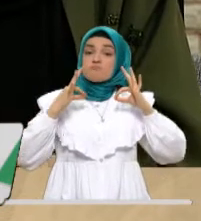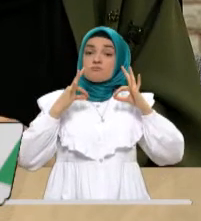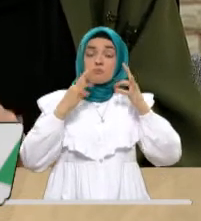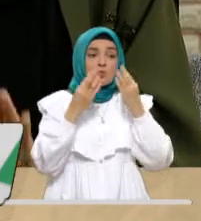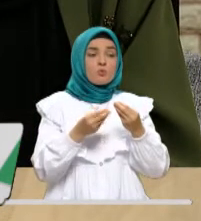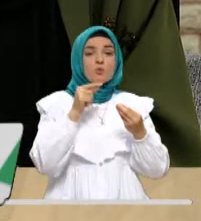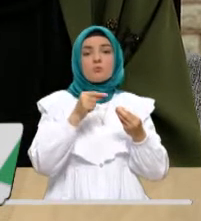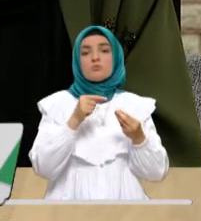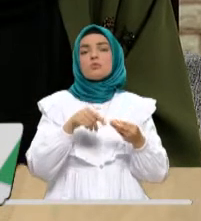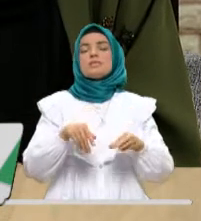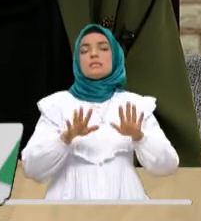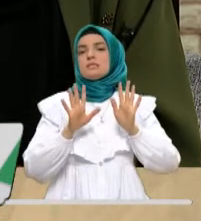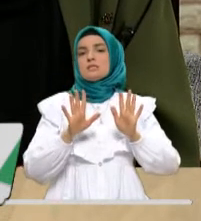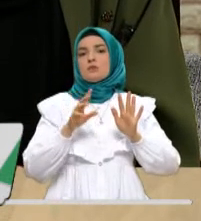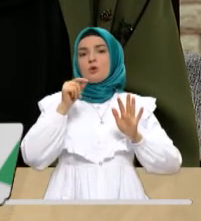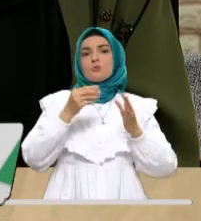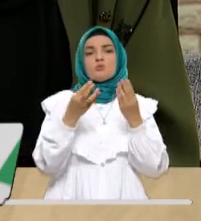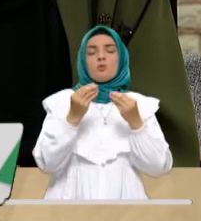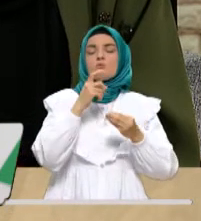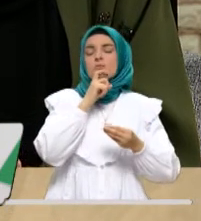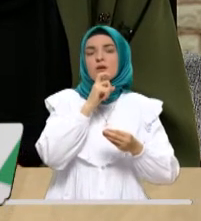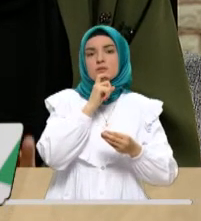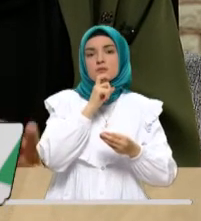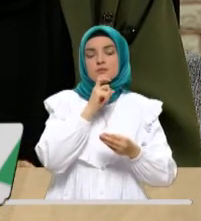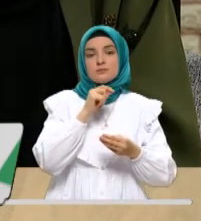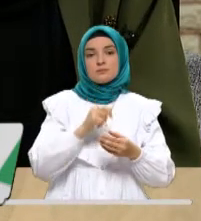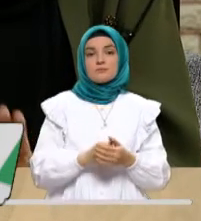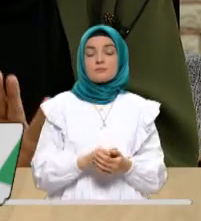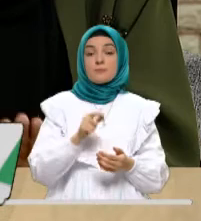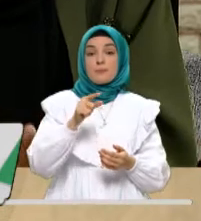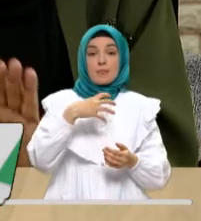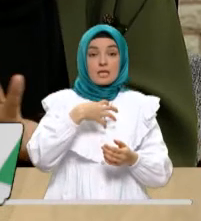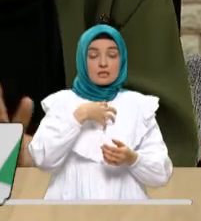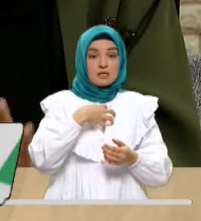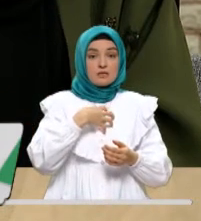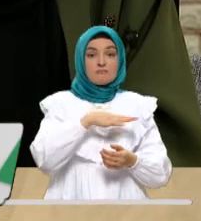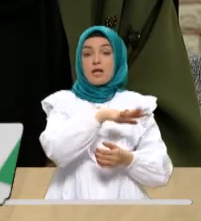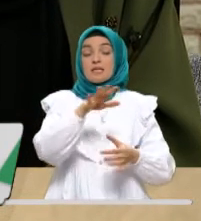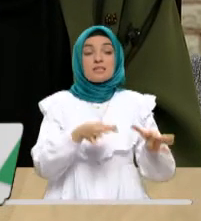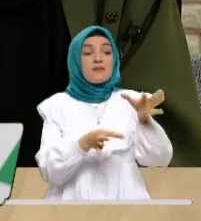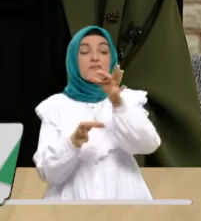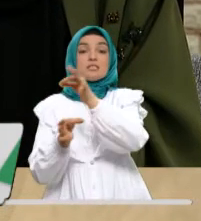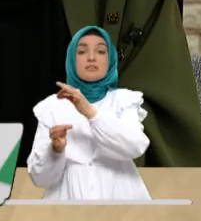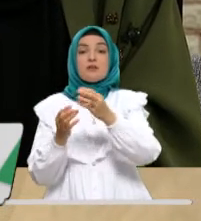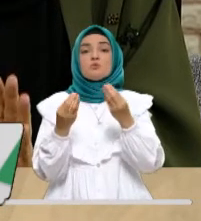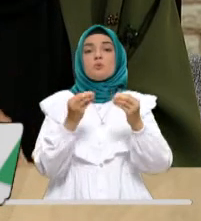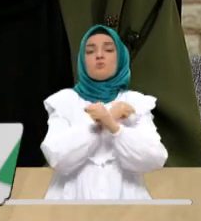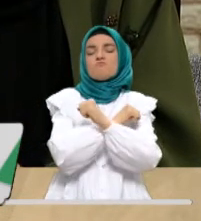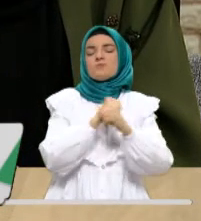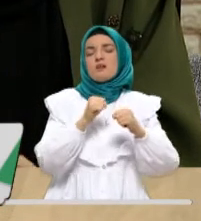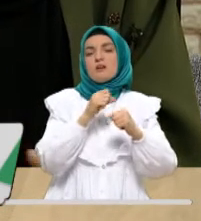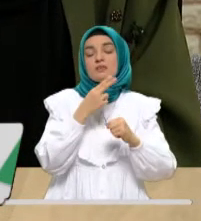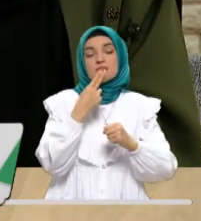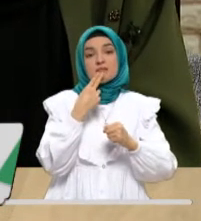oluşmuş. Bu değil. Bu kesinlikle çok çok yanlış bir şey. Gerçekten hani hem kendine hem etrafta olan insanlar için çok çok yanlış bir